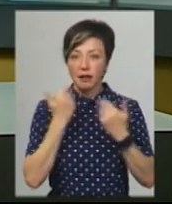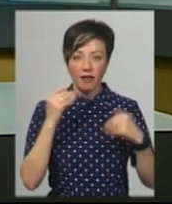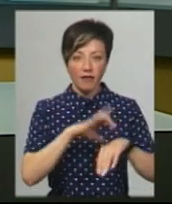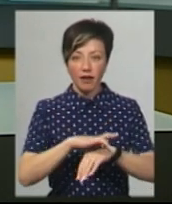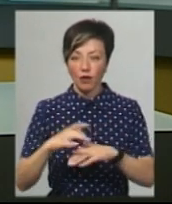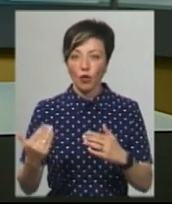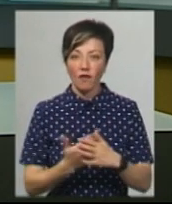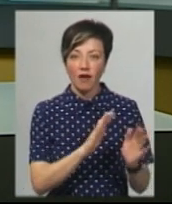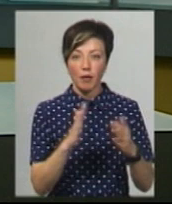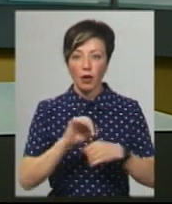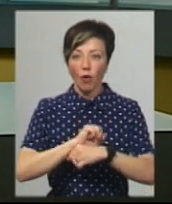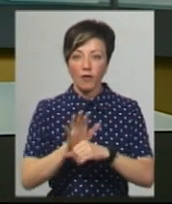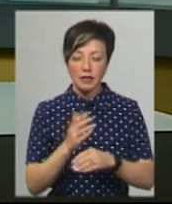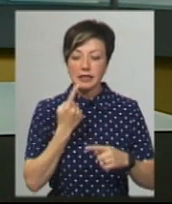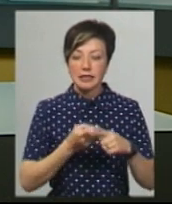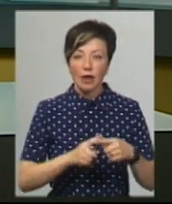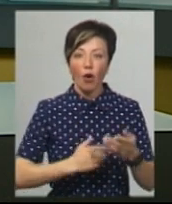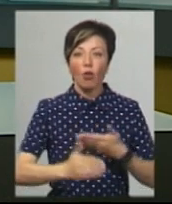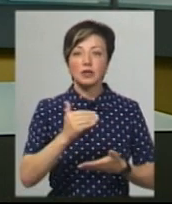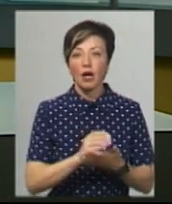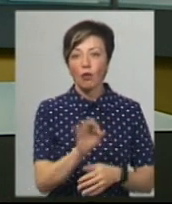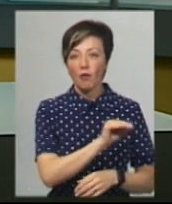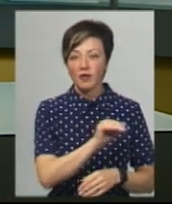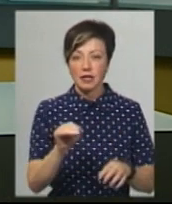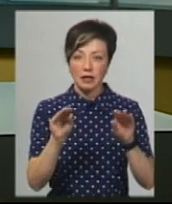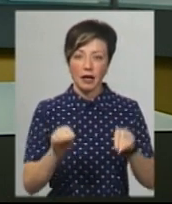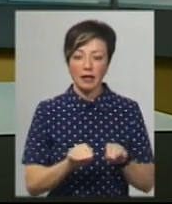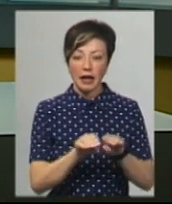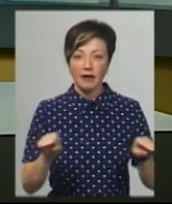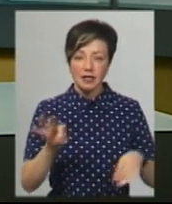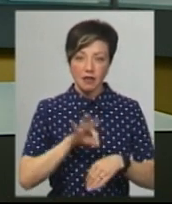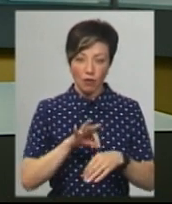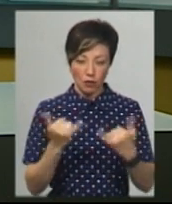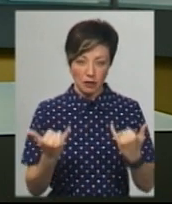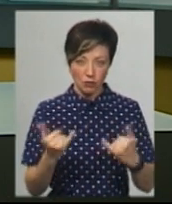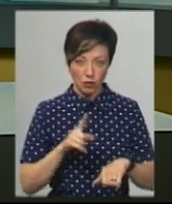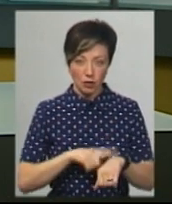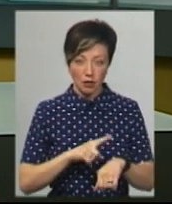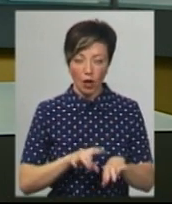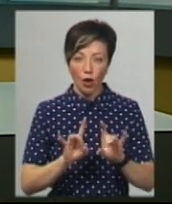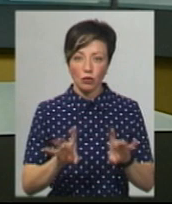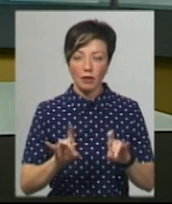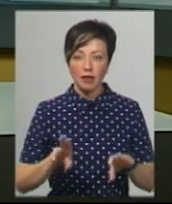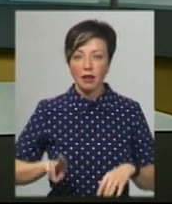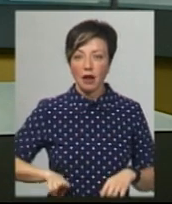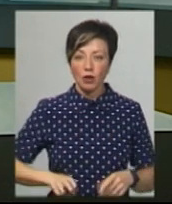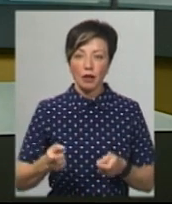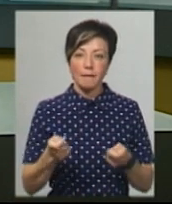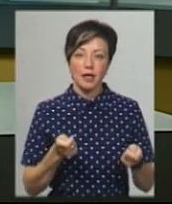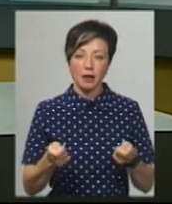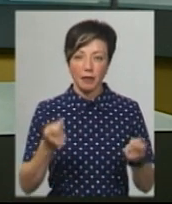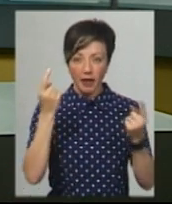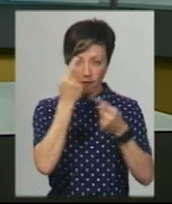випадків COVID-19. Це останні офіційні дані про рівень захворюваності на цю годину. Про це Суспільному розповіла директорка